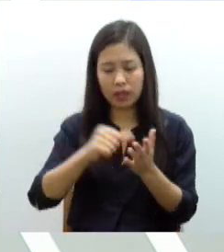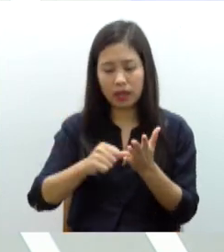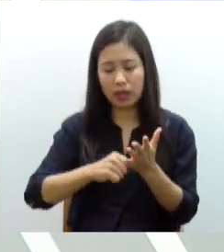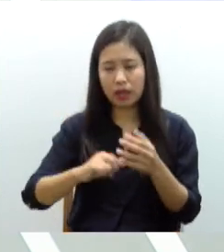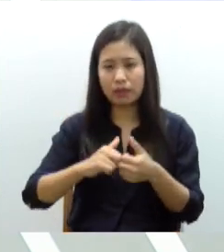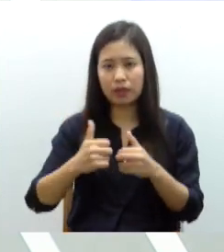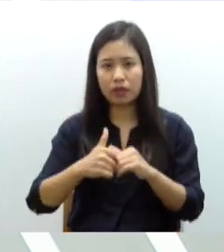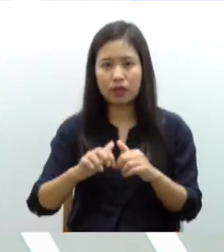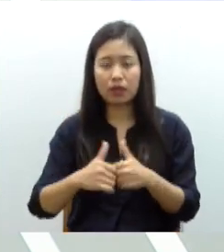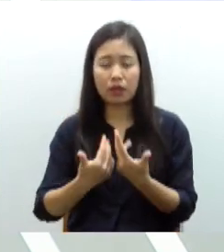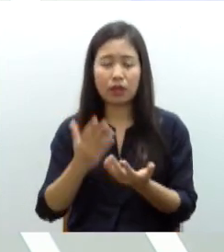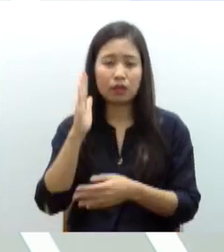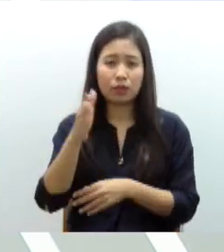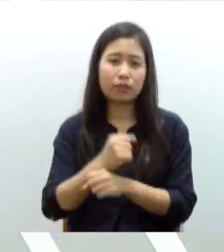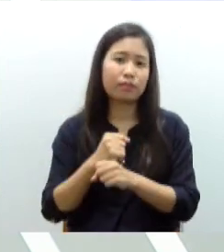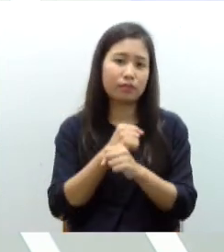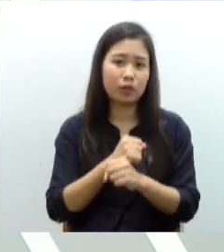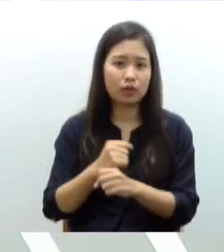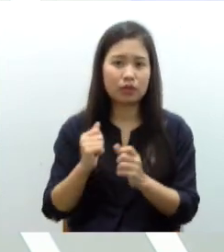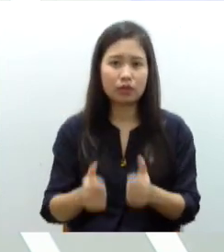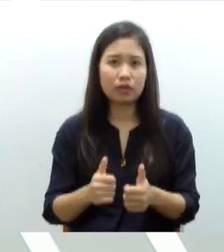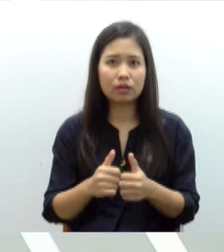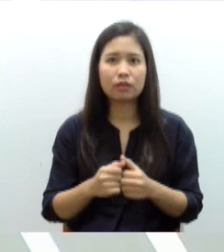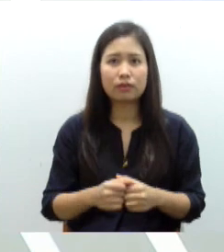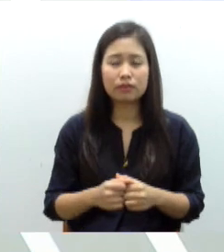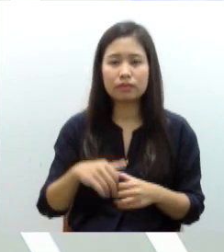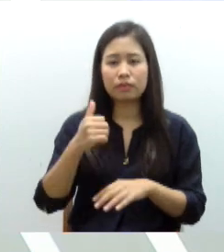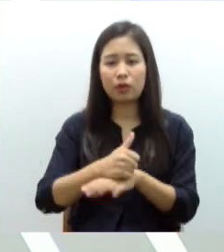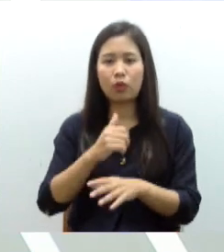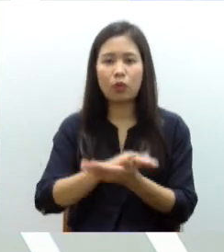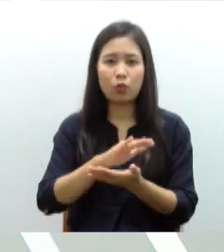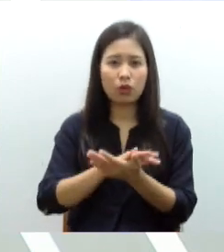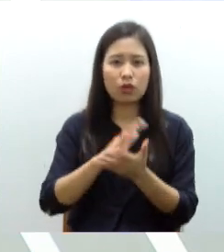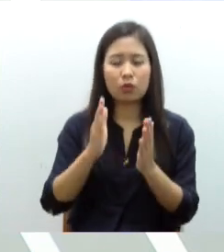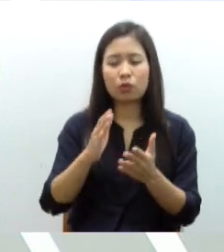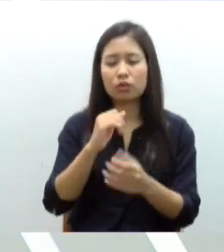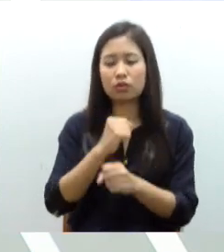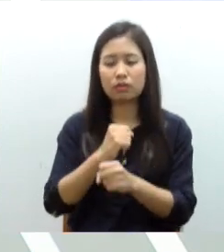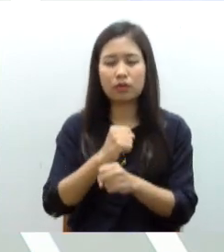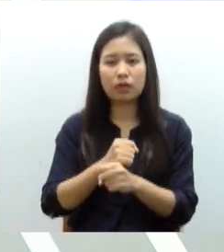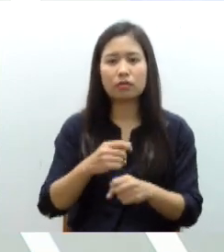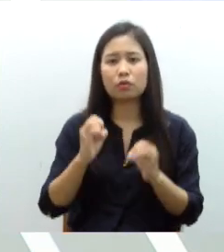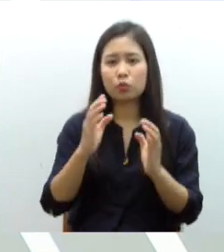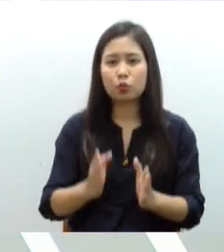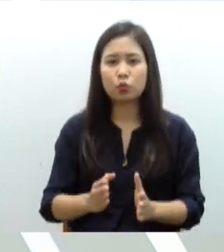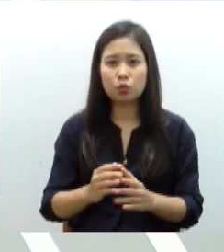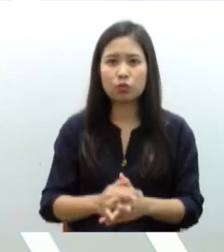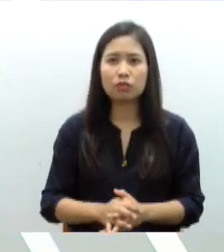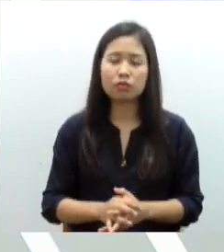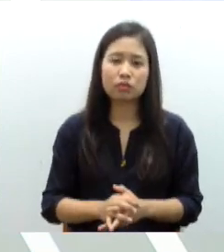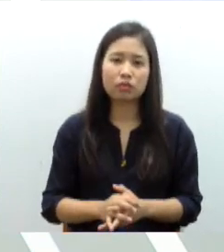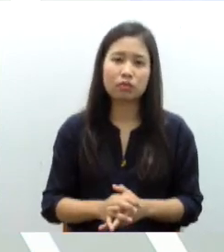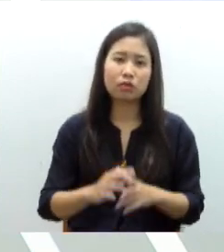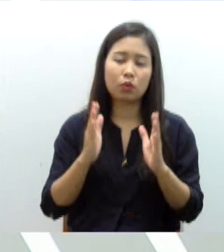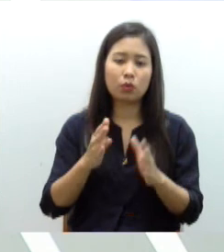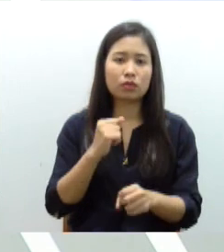ากขึ้นและผู้อำนวยการโรงเรียนเจ้าหน้าที่บุคลากรทางการศึกษาที่เป็นครูนะเป็นคู่ค้าของสป